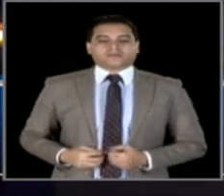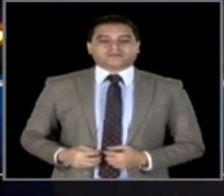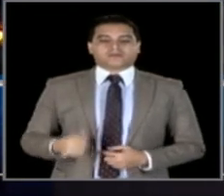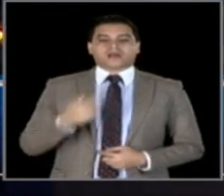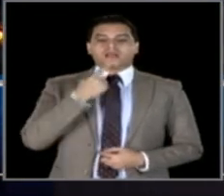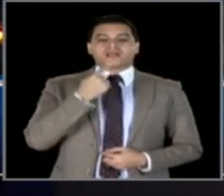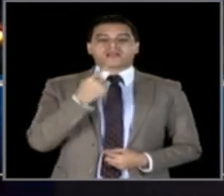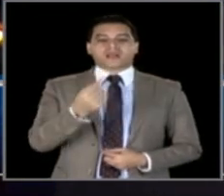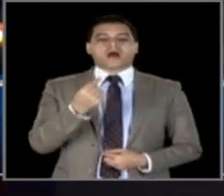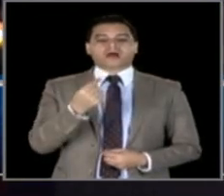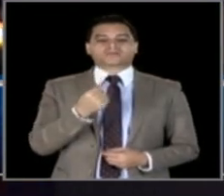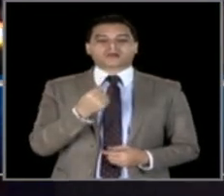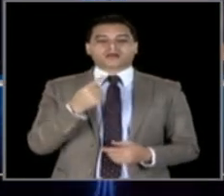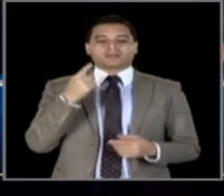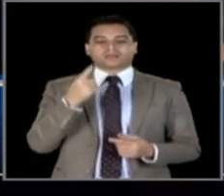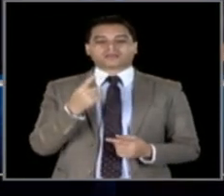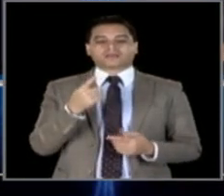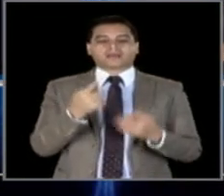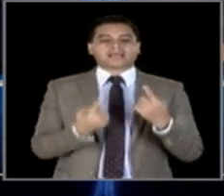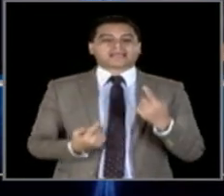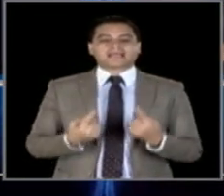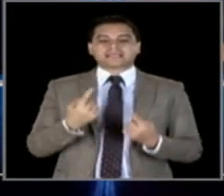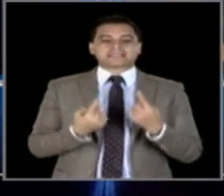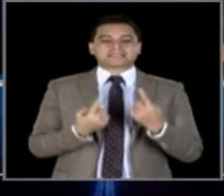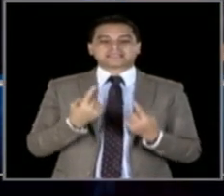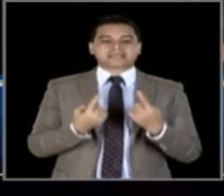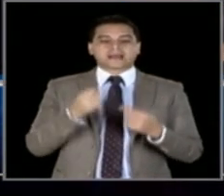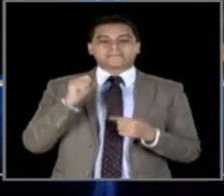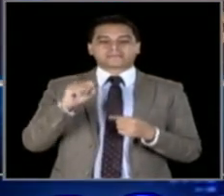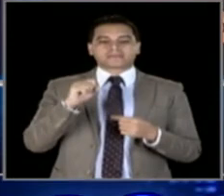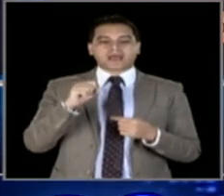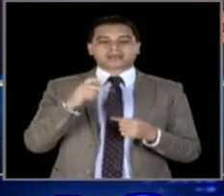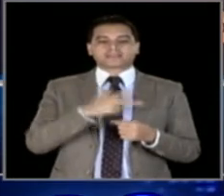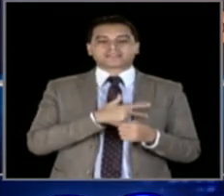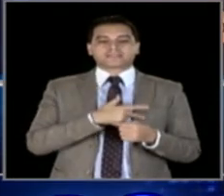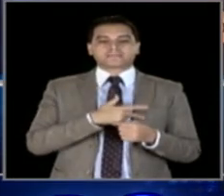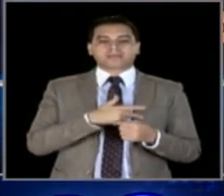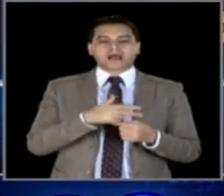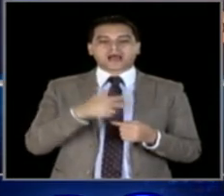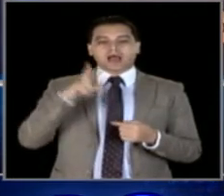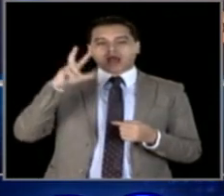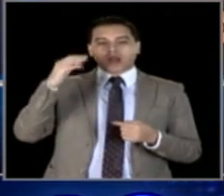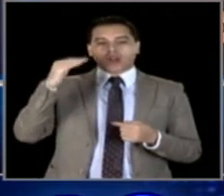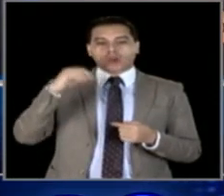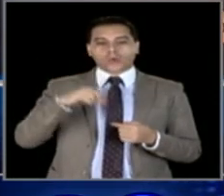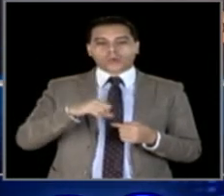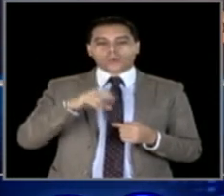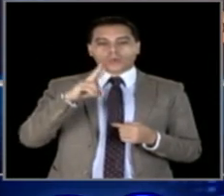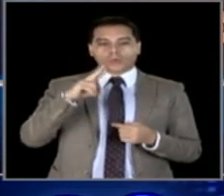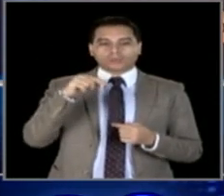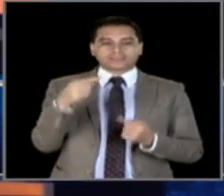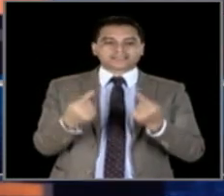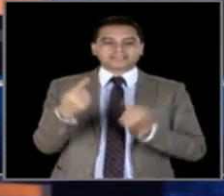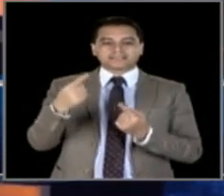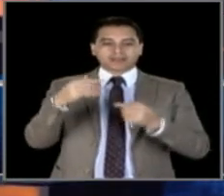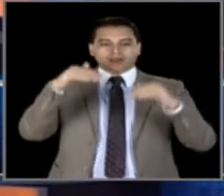لحظات غرق جزيرة الحوت هي مجموعة قصصية لكاتب مصري معاصر،